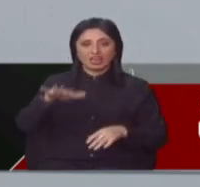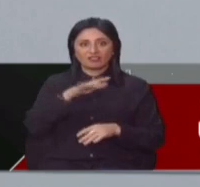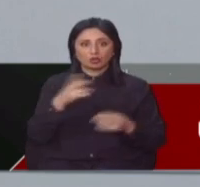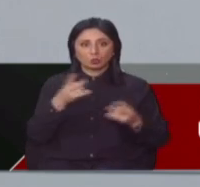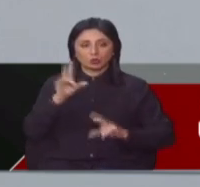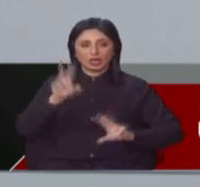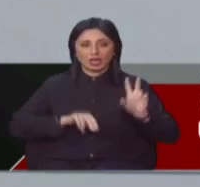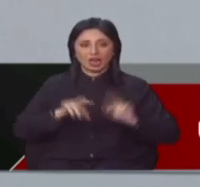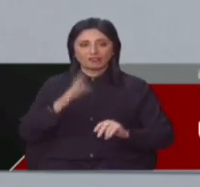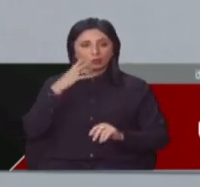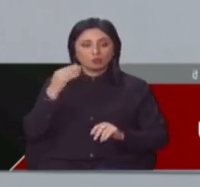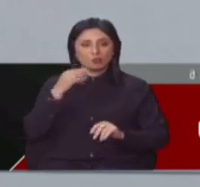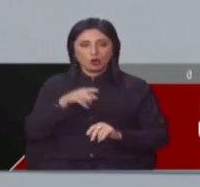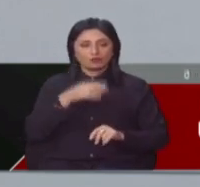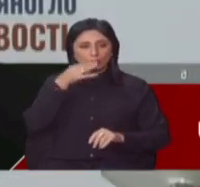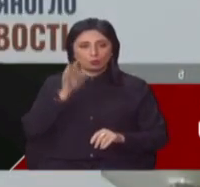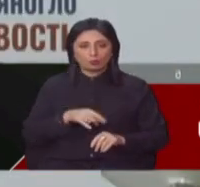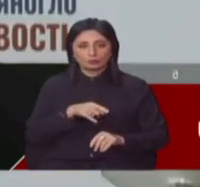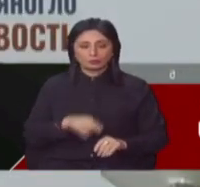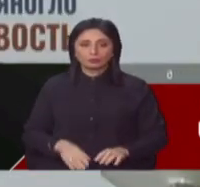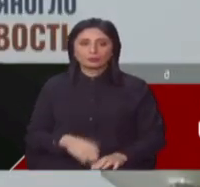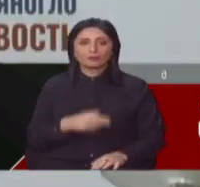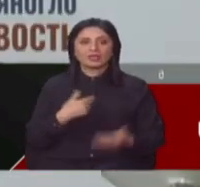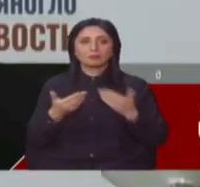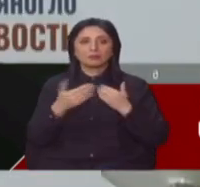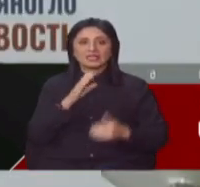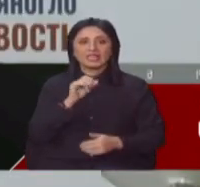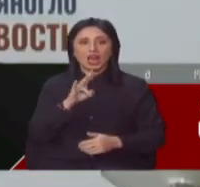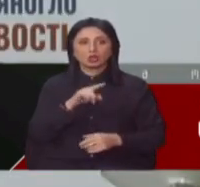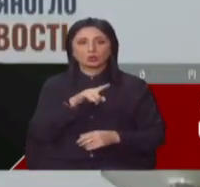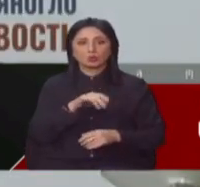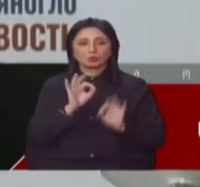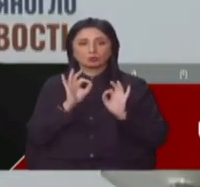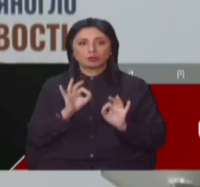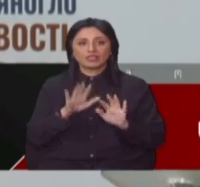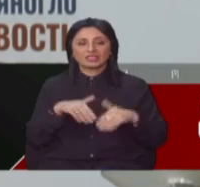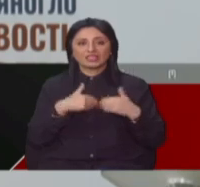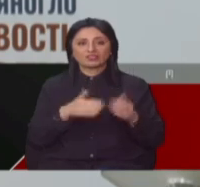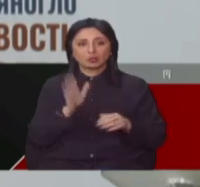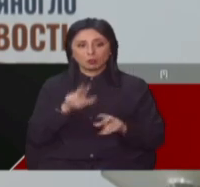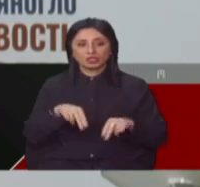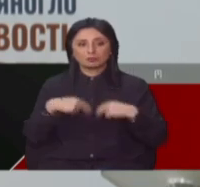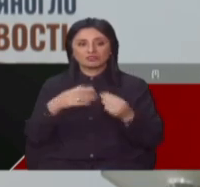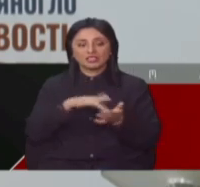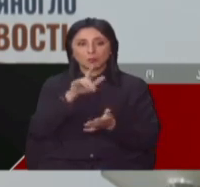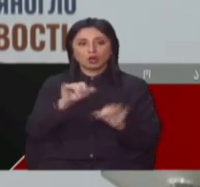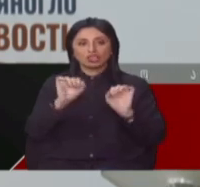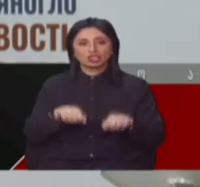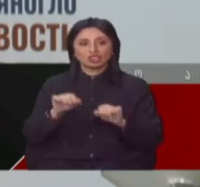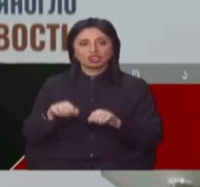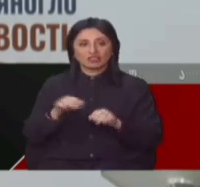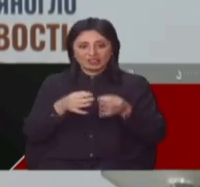უნდა გაითვალისწინონ მოლდოვის გამოცდილება. Მიმართავ მაია სანდუს კონსტრუქციული წინადადებით. Მოდით მივცეთ მოქალაქეებს